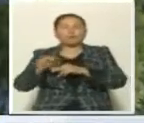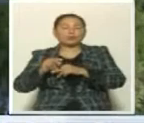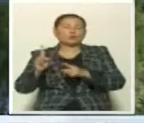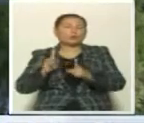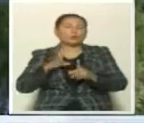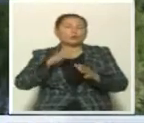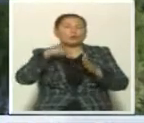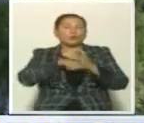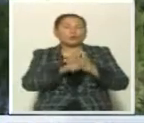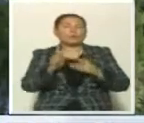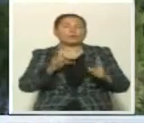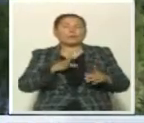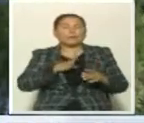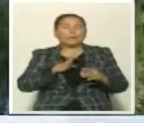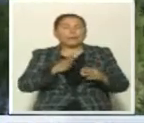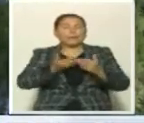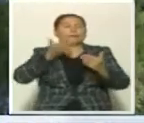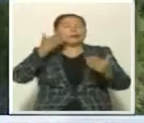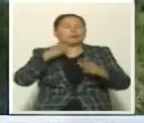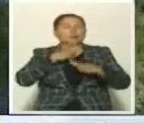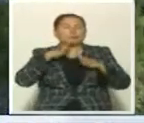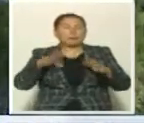чтобы ранее не